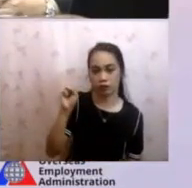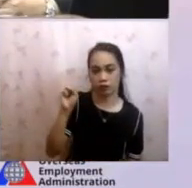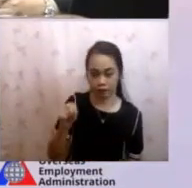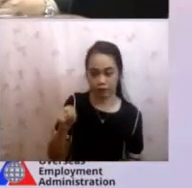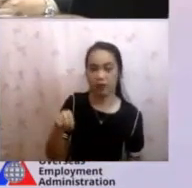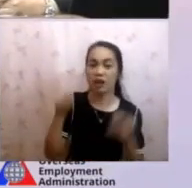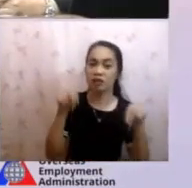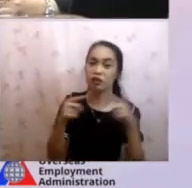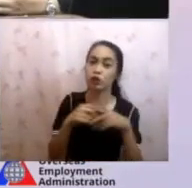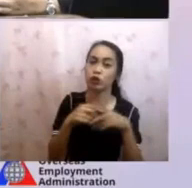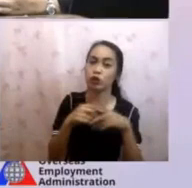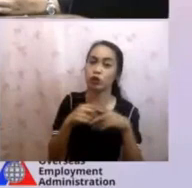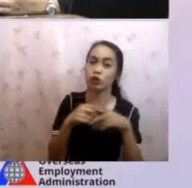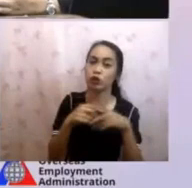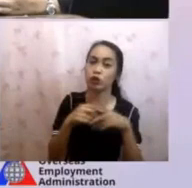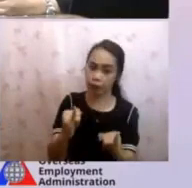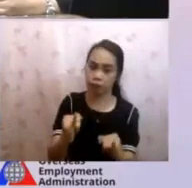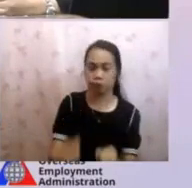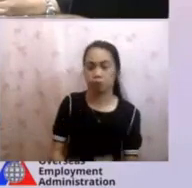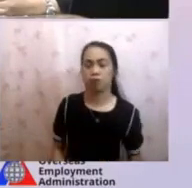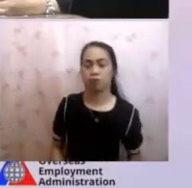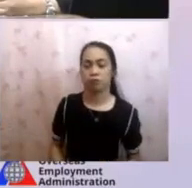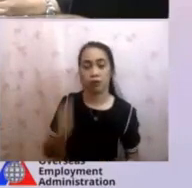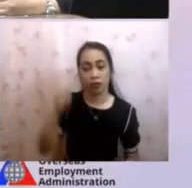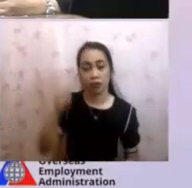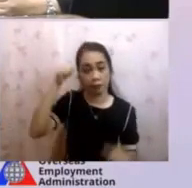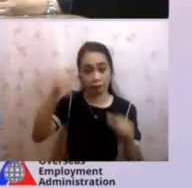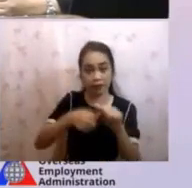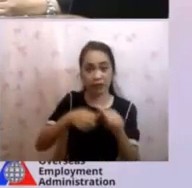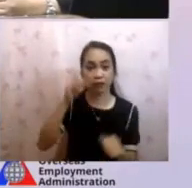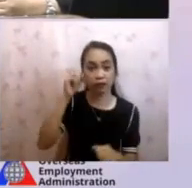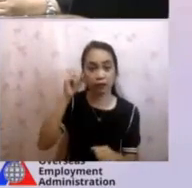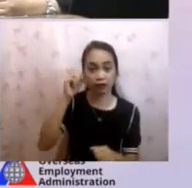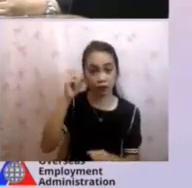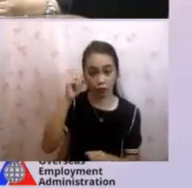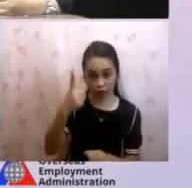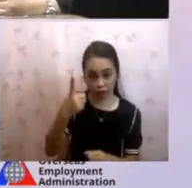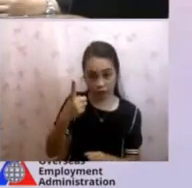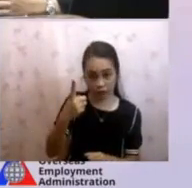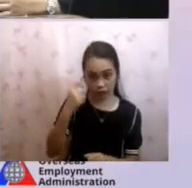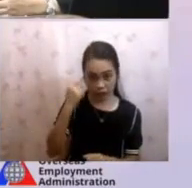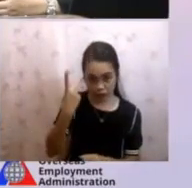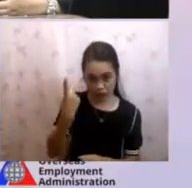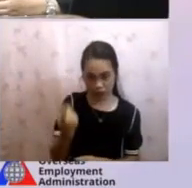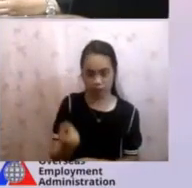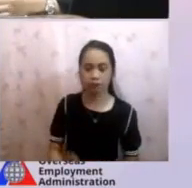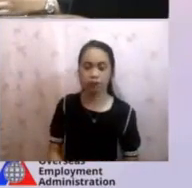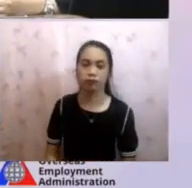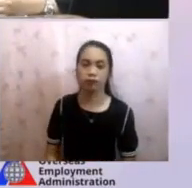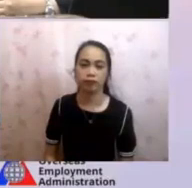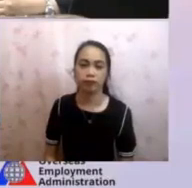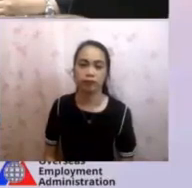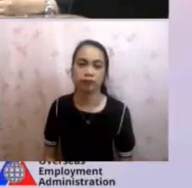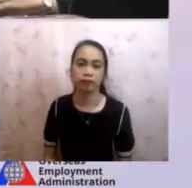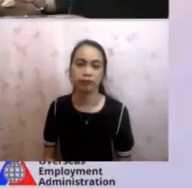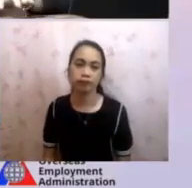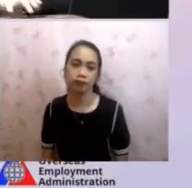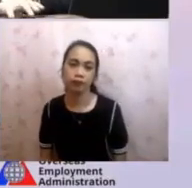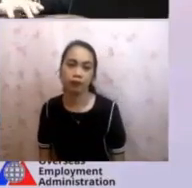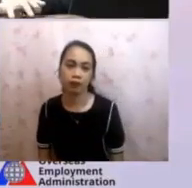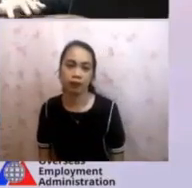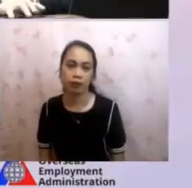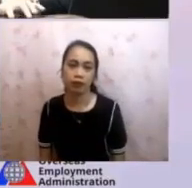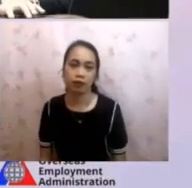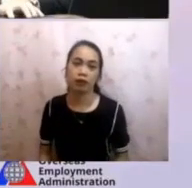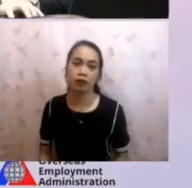it's really okay nga mag-inform ka sa imuhang sanitawag or ni-contact ni mo nga dili ka maka-attend ang interview rather